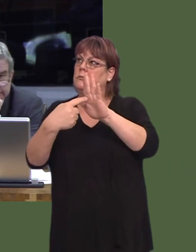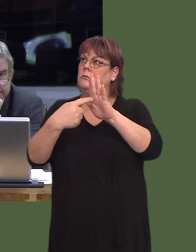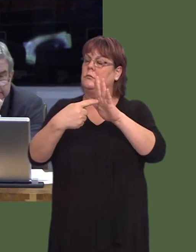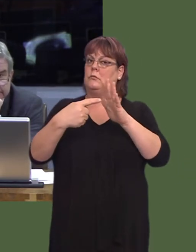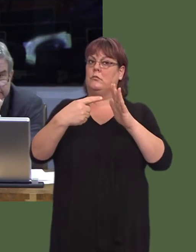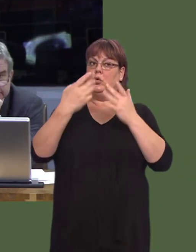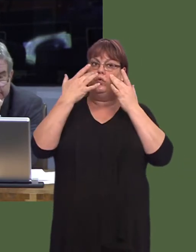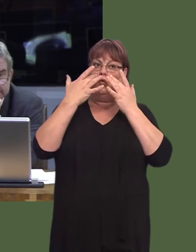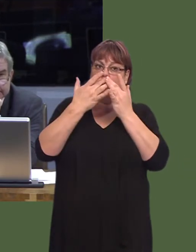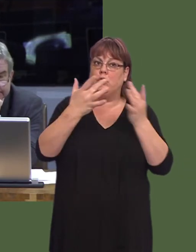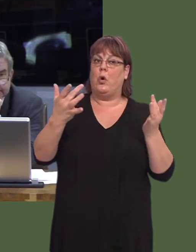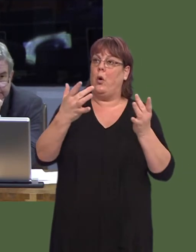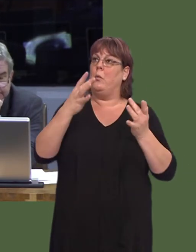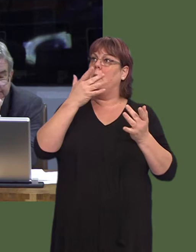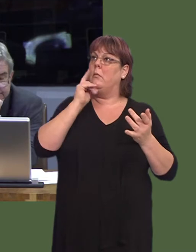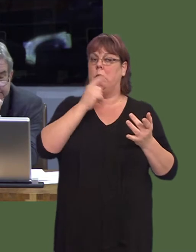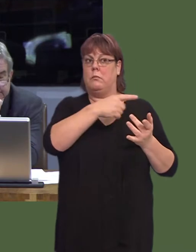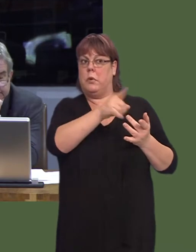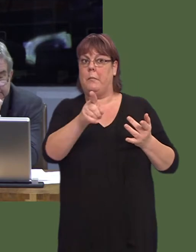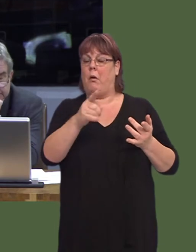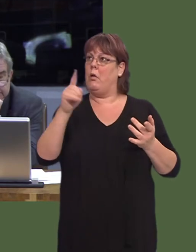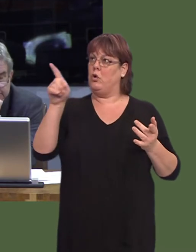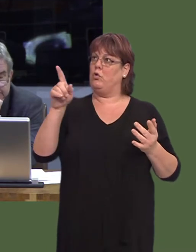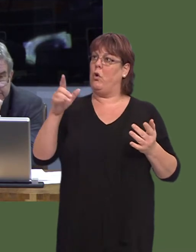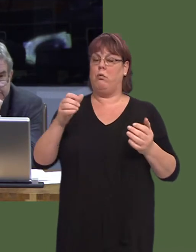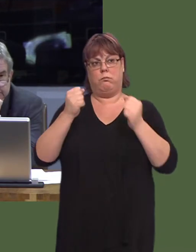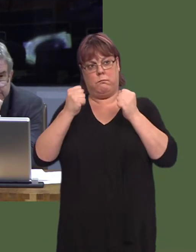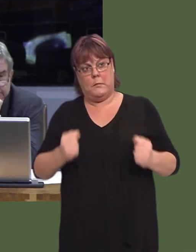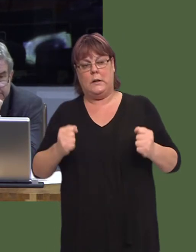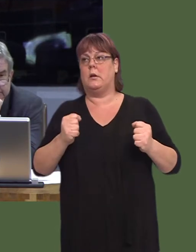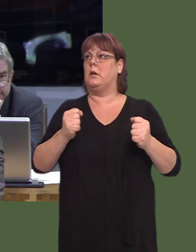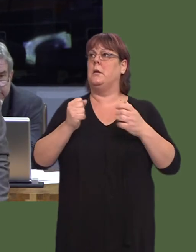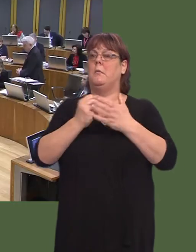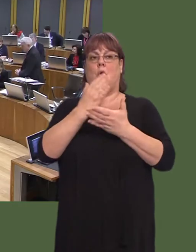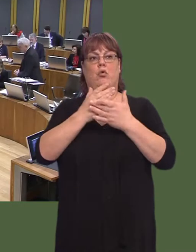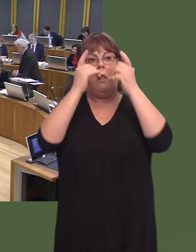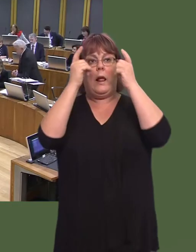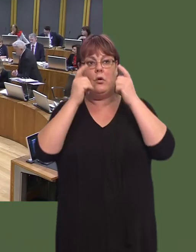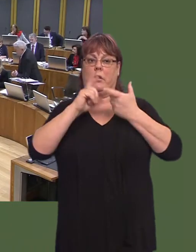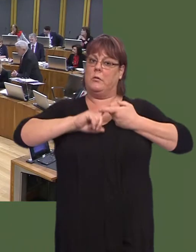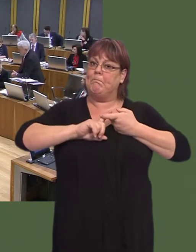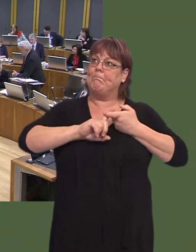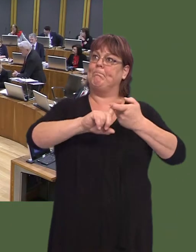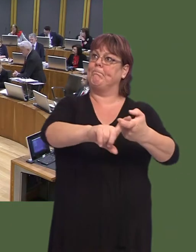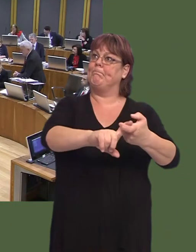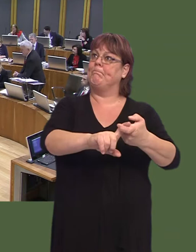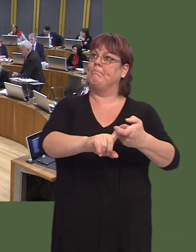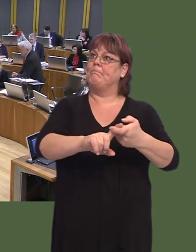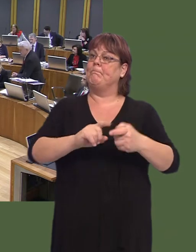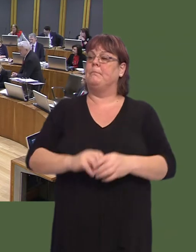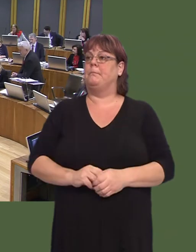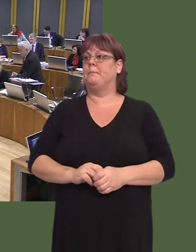o'ch ymwymiad a bwriad chi i sicrhau'r deddfwriaeth yma'n parhau wrth ymadael ar undeb Ewropeaidd? Mae yna